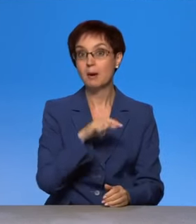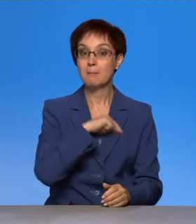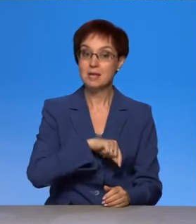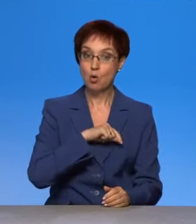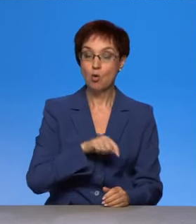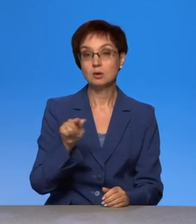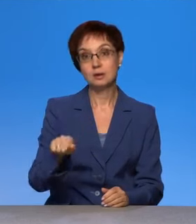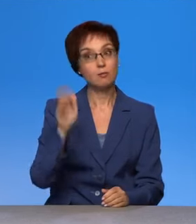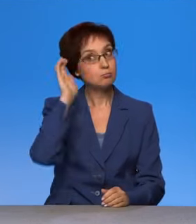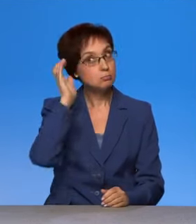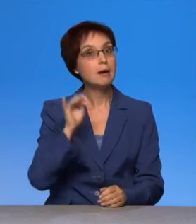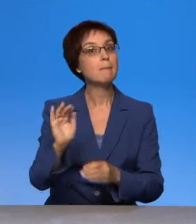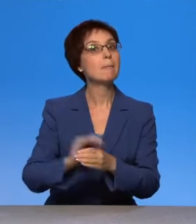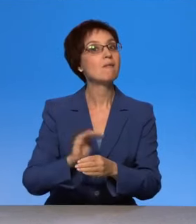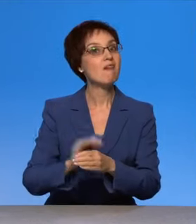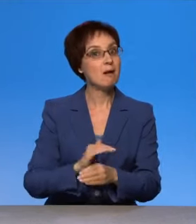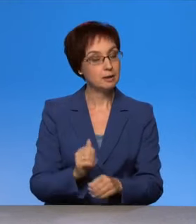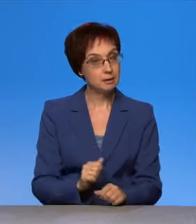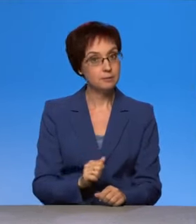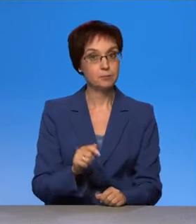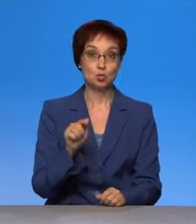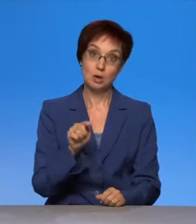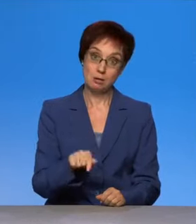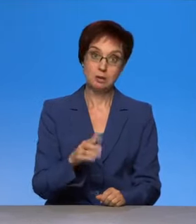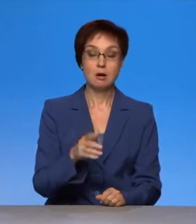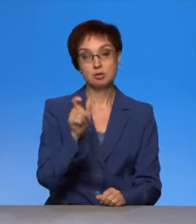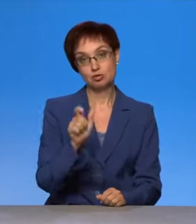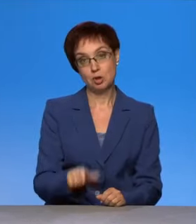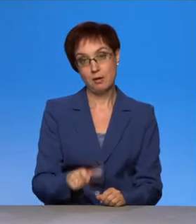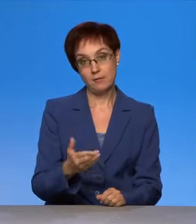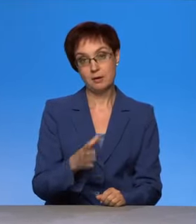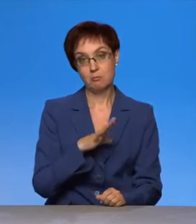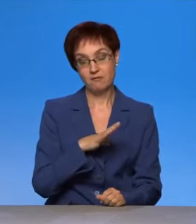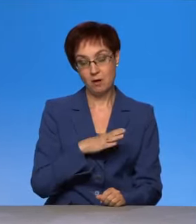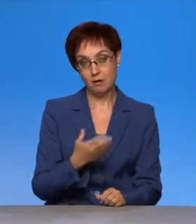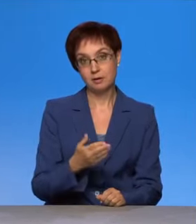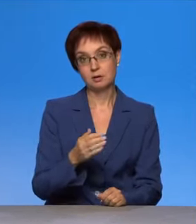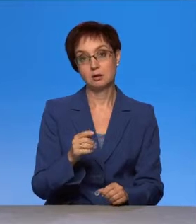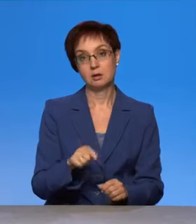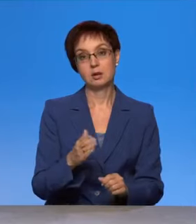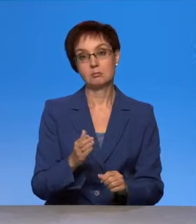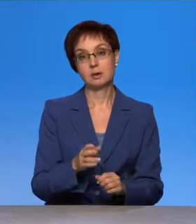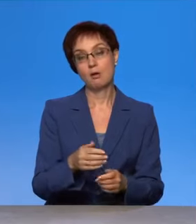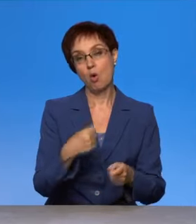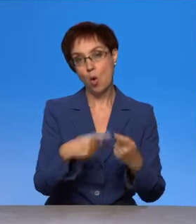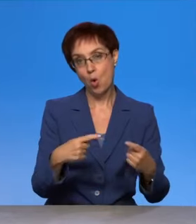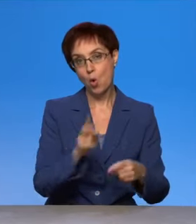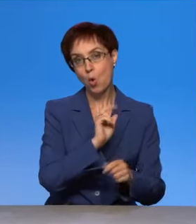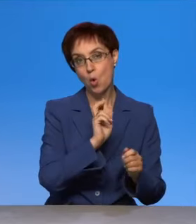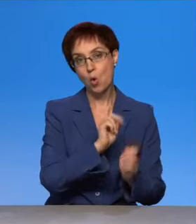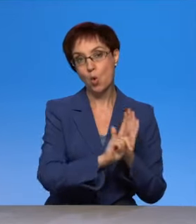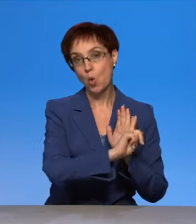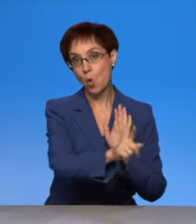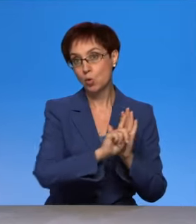к другому, третьему. Тем более, что некоторые, в кавычках, специалисты вообще пишут о том, что если первые несколько